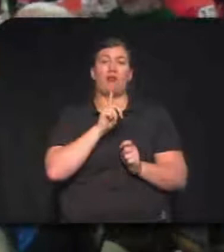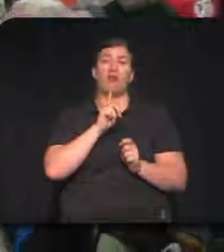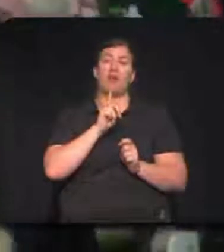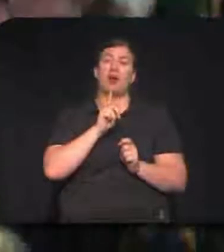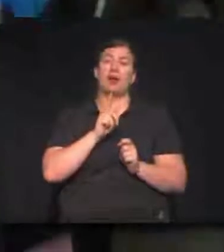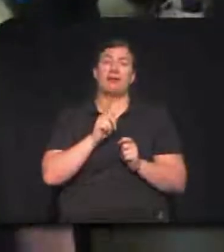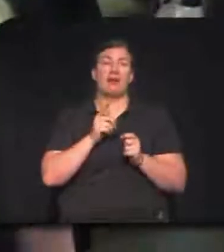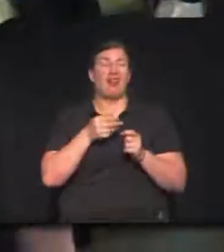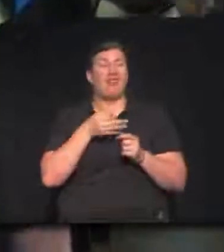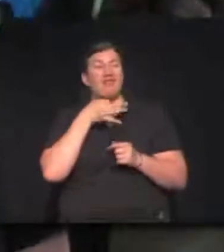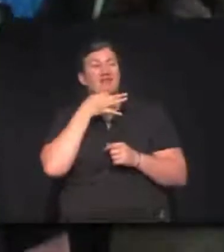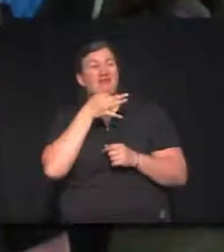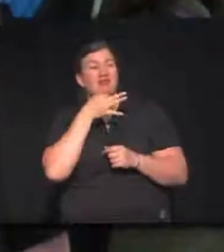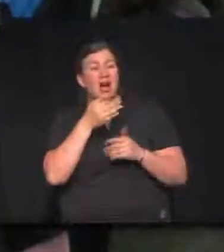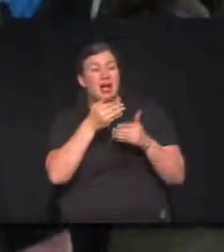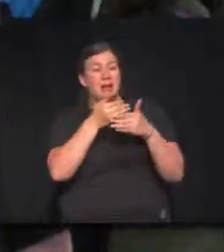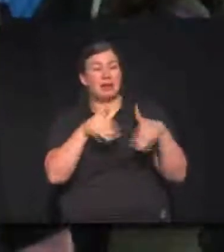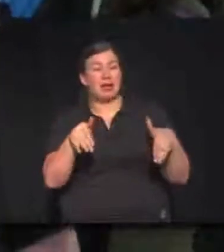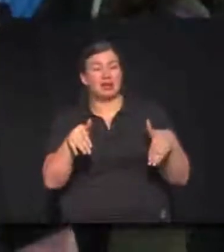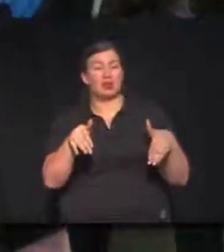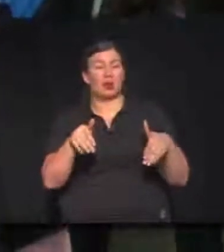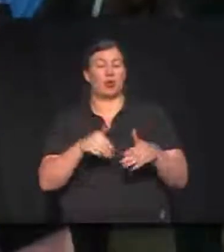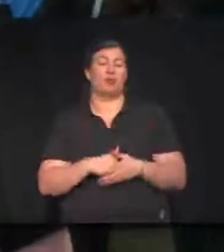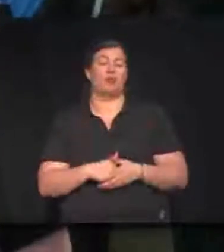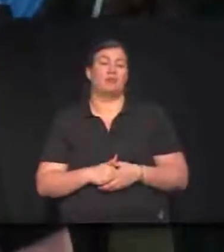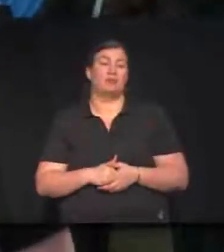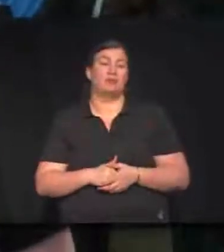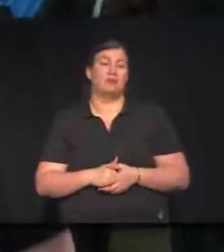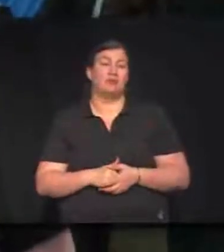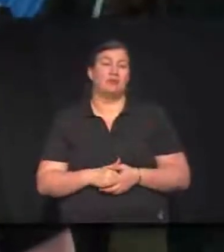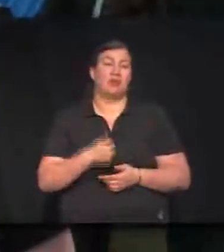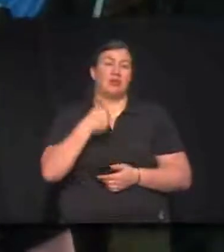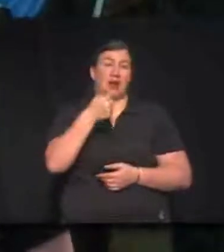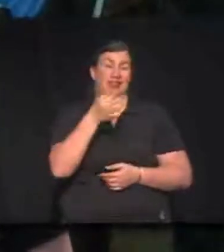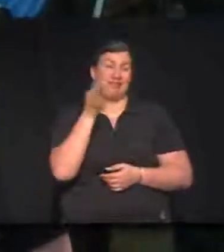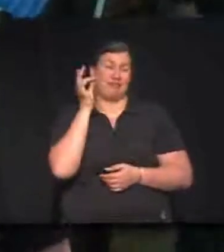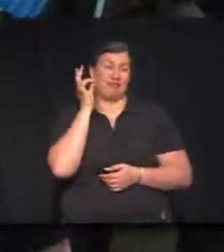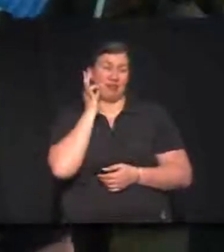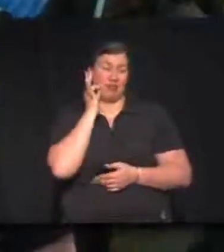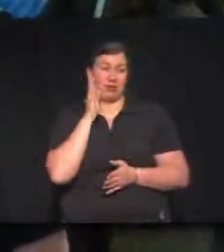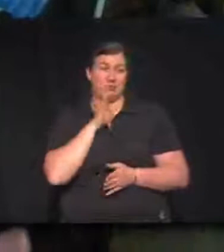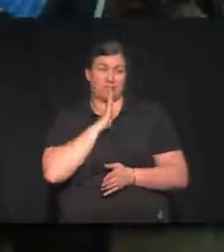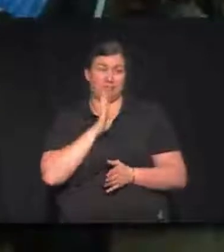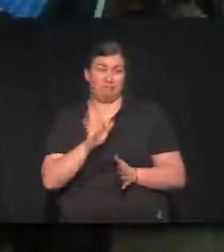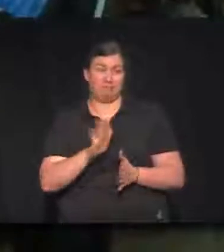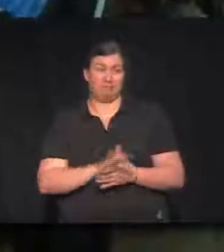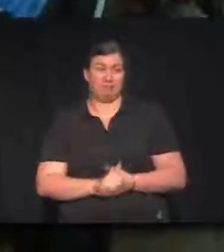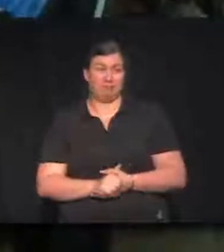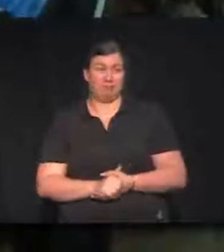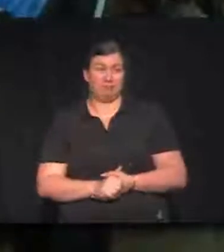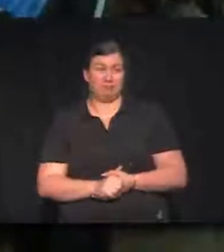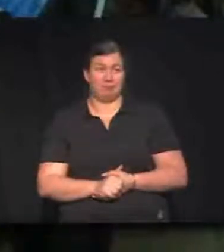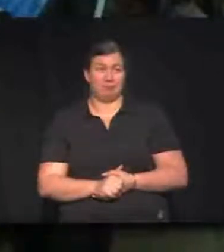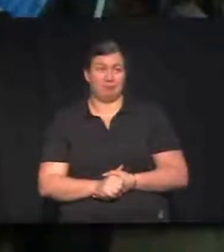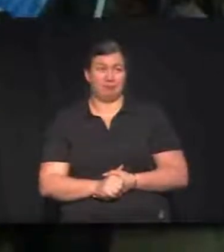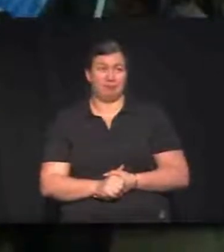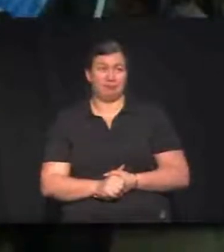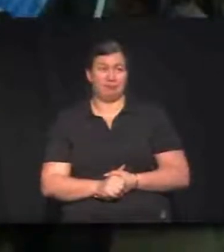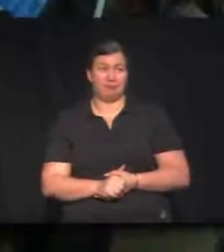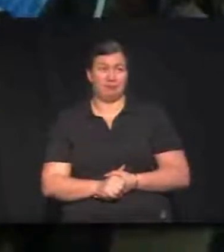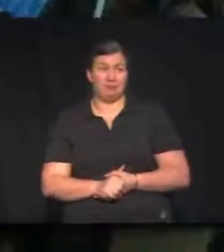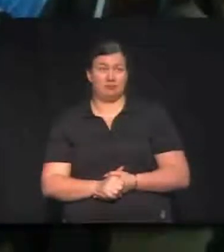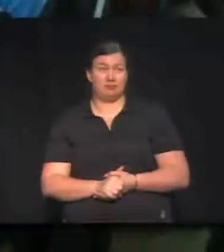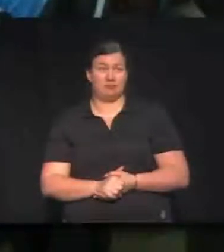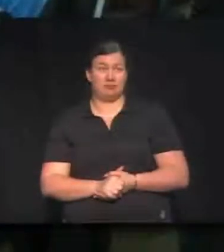Frage Redner Zeit und der Antworten Zeit auf eine Minute gibt es dagegen Rede